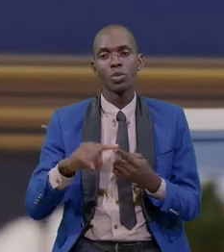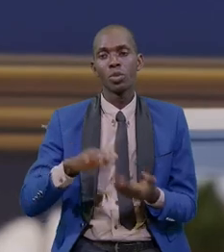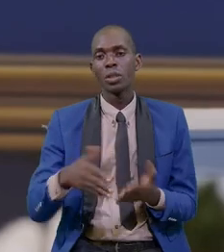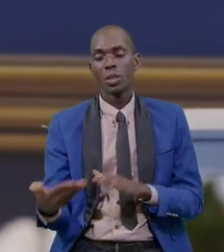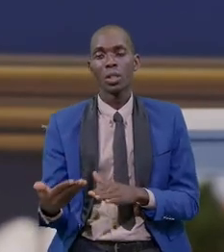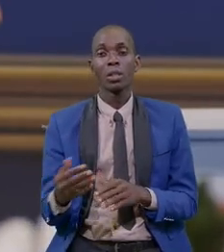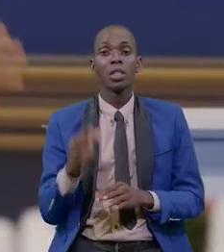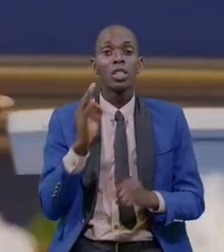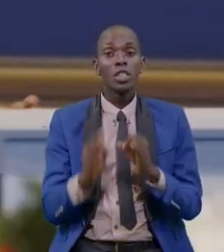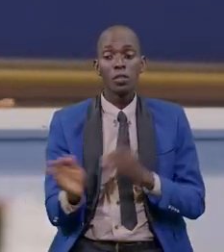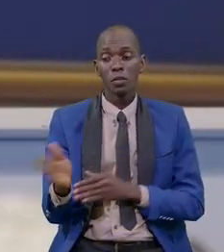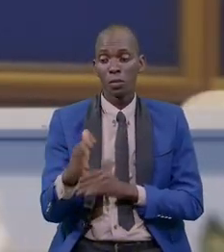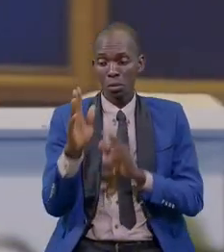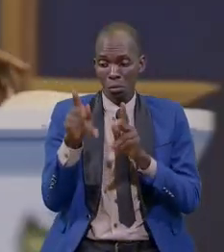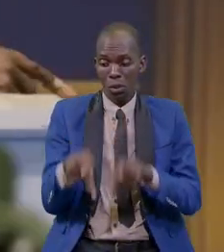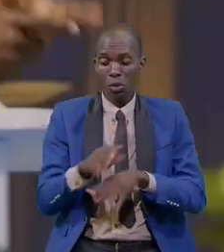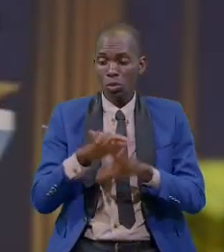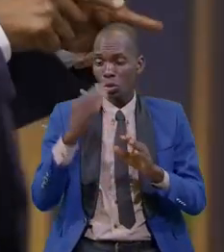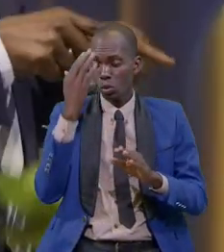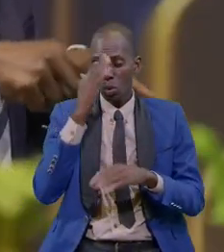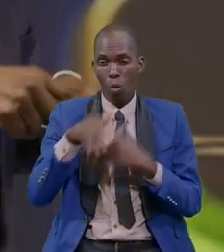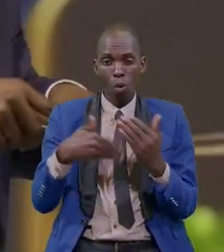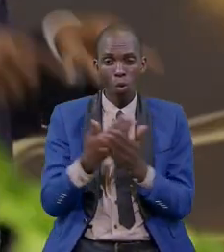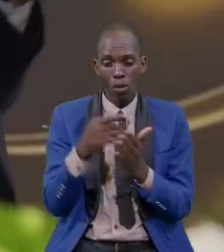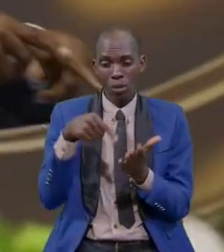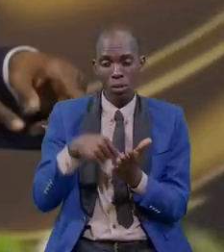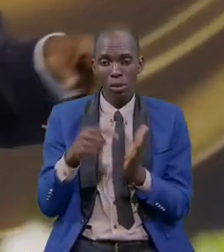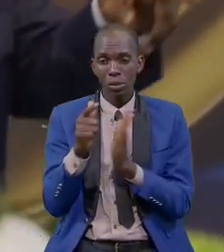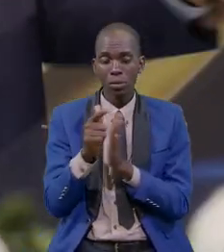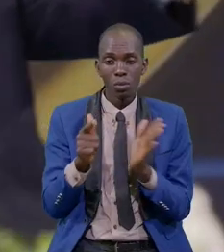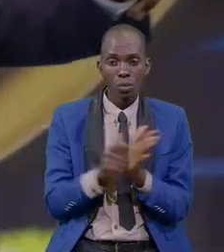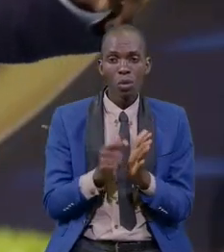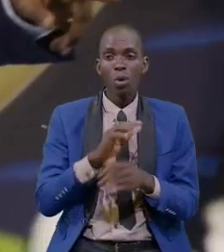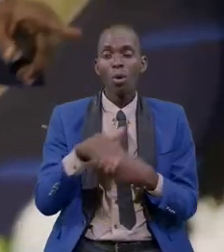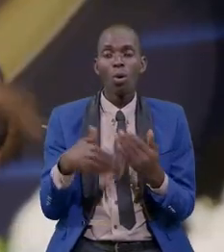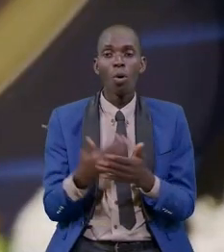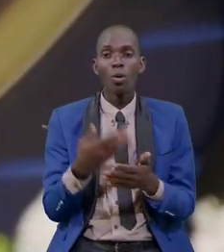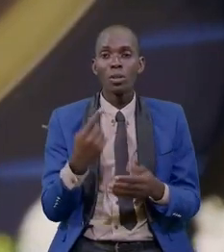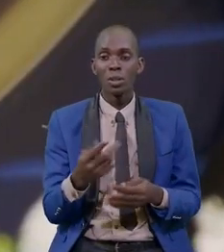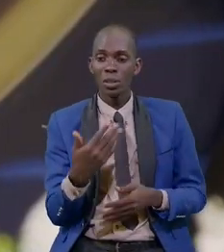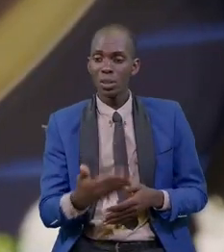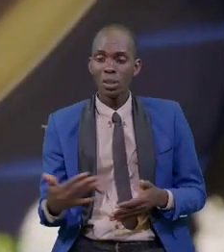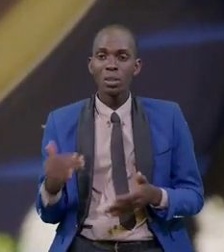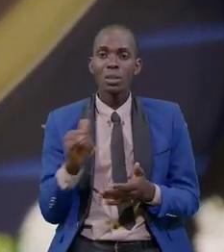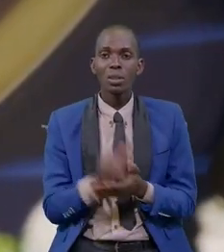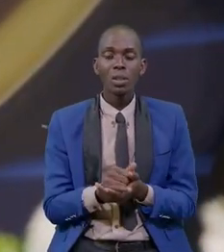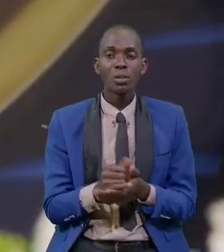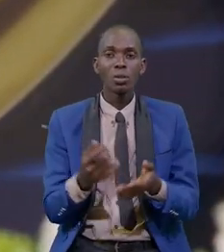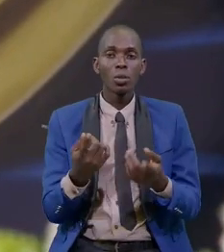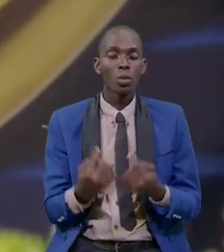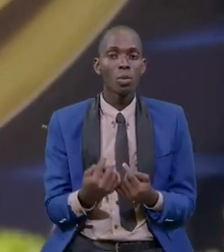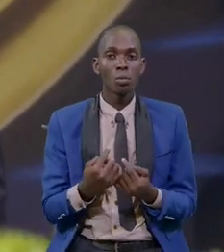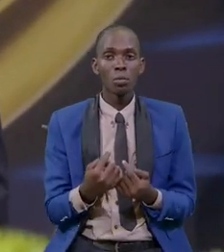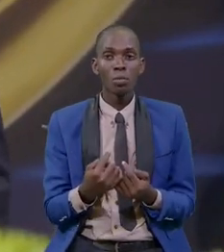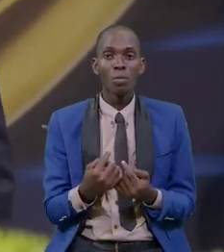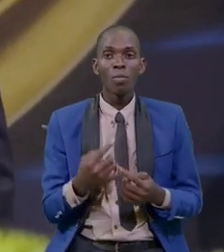façon prématurée? Si le pêcheur ne connaît pas toutes ces choses, l'impureté qui sort de bas-fond de la